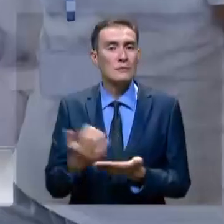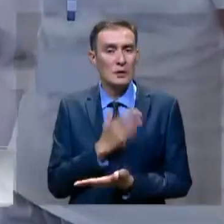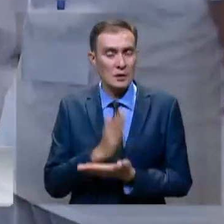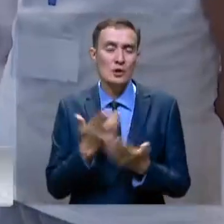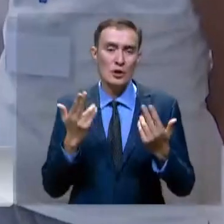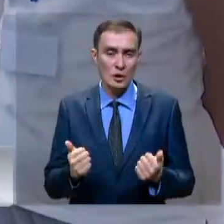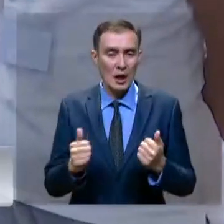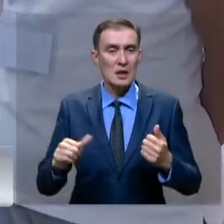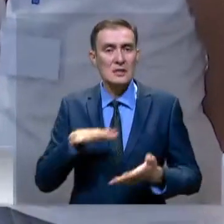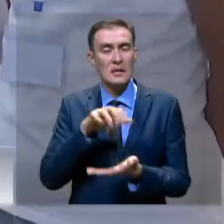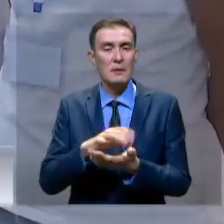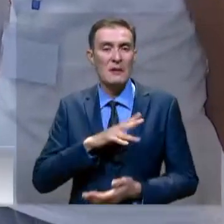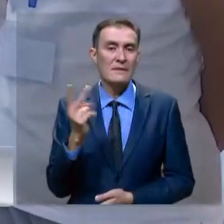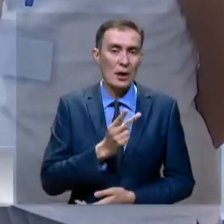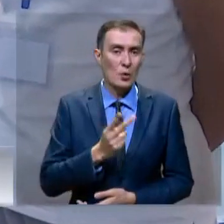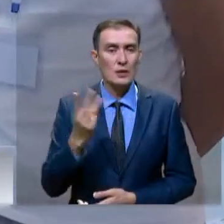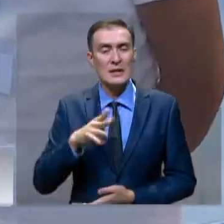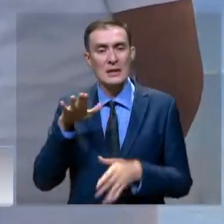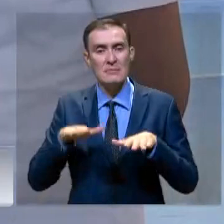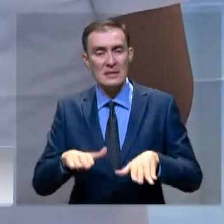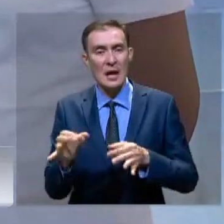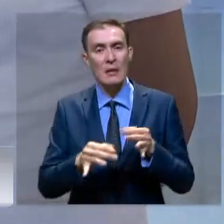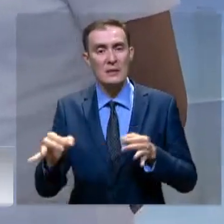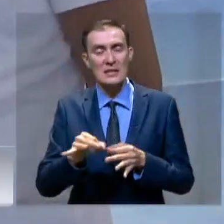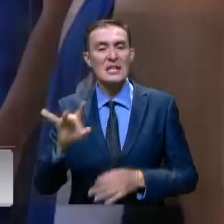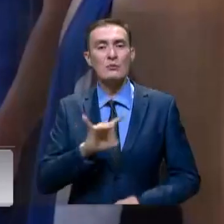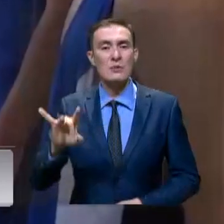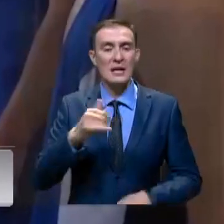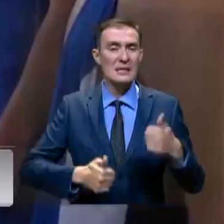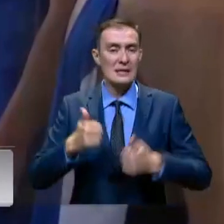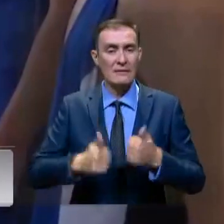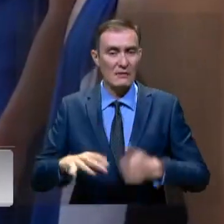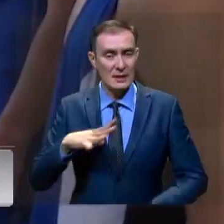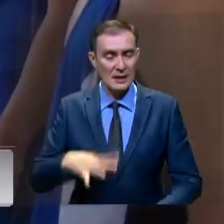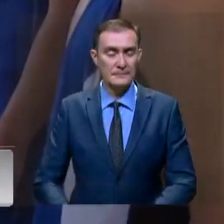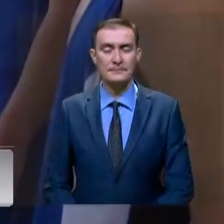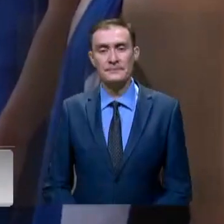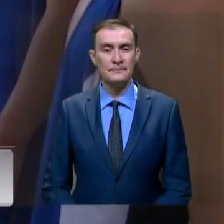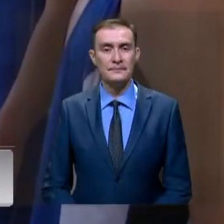Да, они занимали 2-3 места на областных и республиканских соревнованиях.